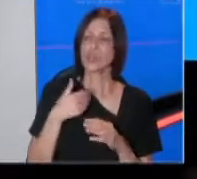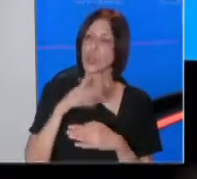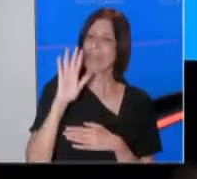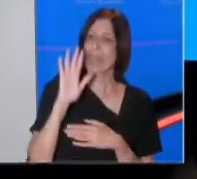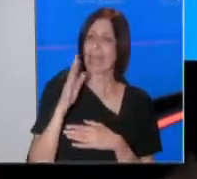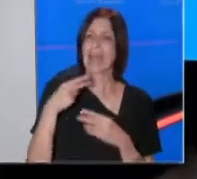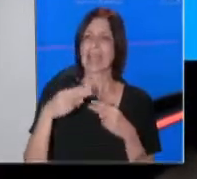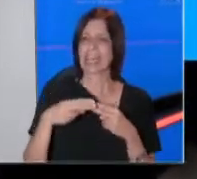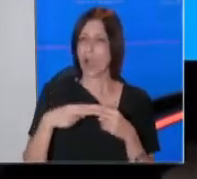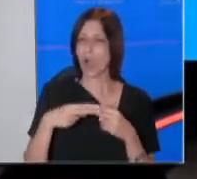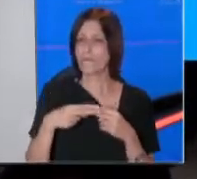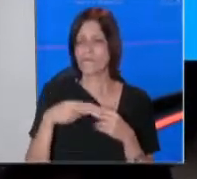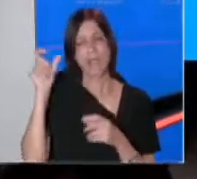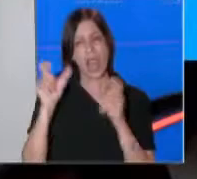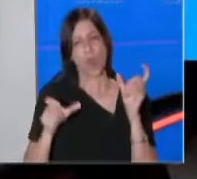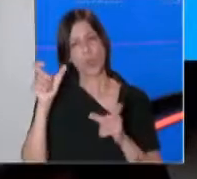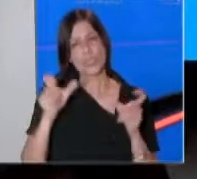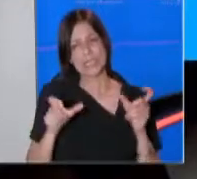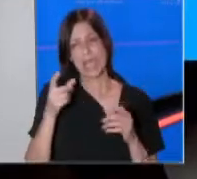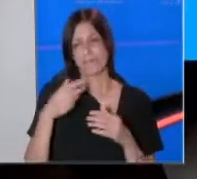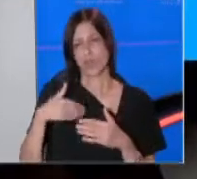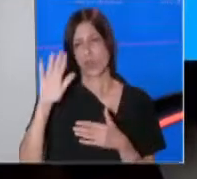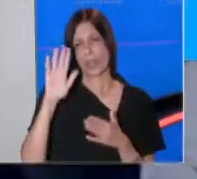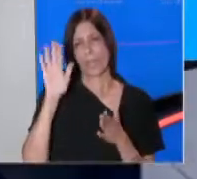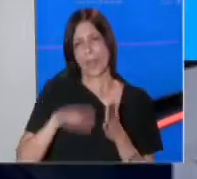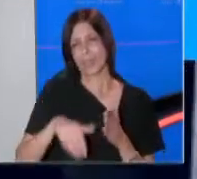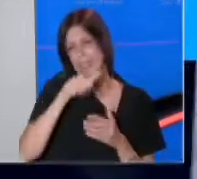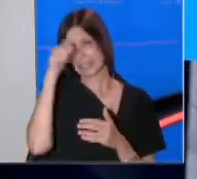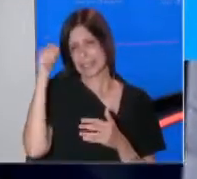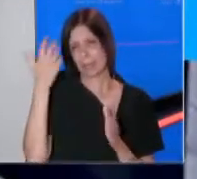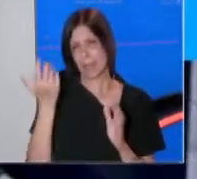ככה קרוב לאוכלוסייה ויותר מוריד את הסטיגמה.